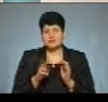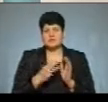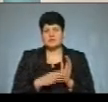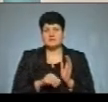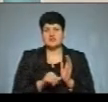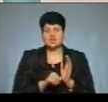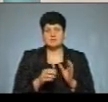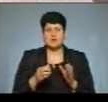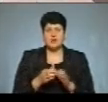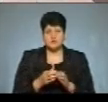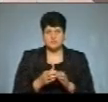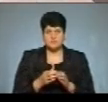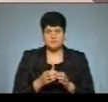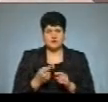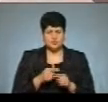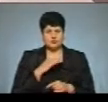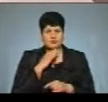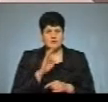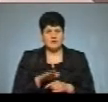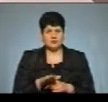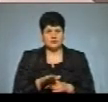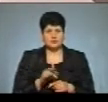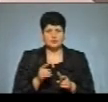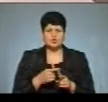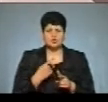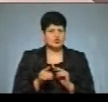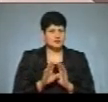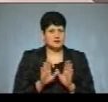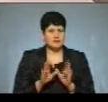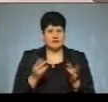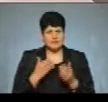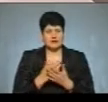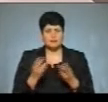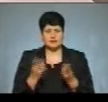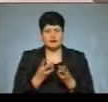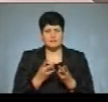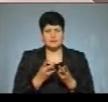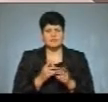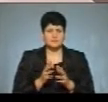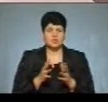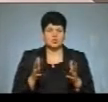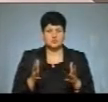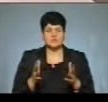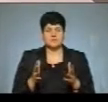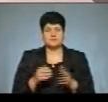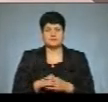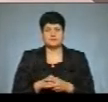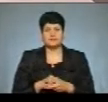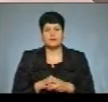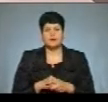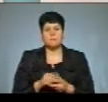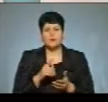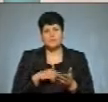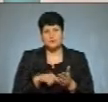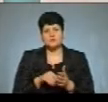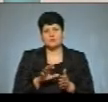83-86 бригад. Цього достатньо? Чи ні? Чи є потреба у збільшенні? Ні, цього достатньо. Ну, звичайно, що по місту іноді